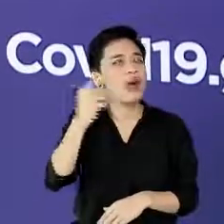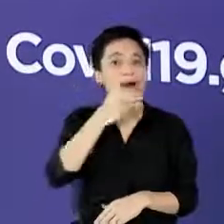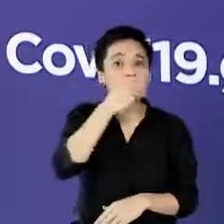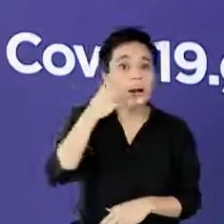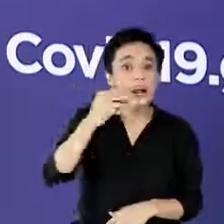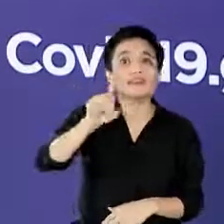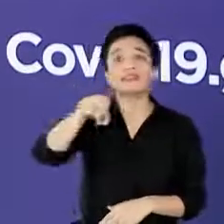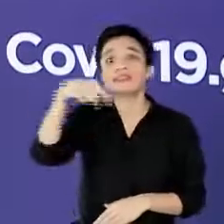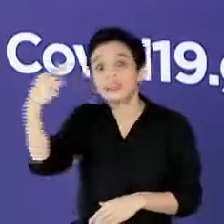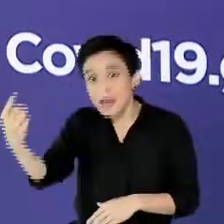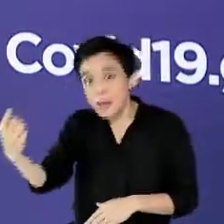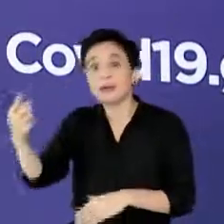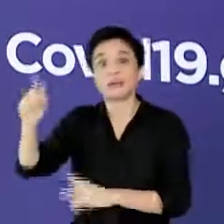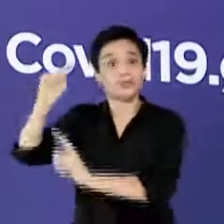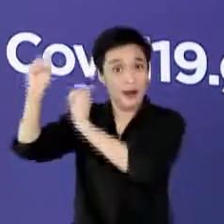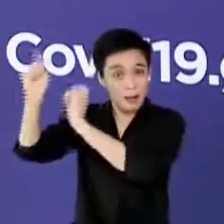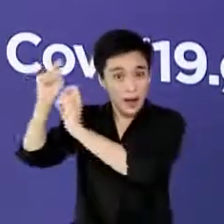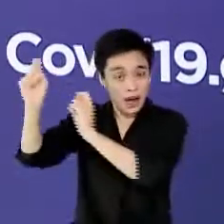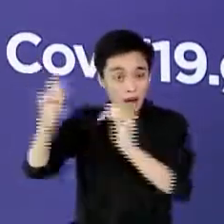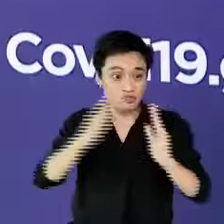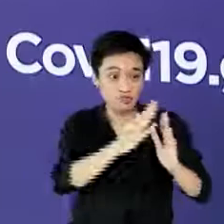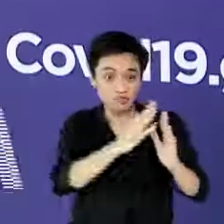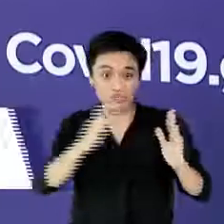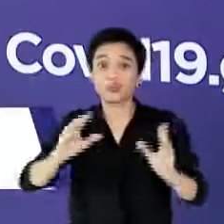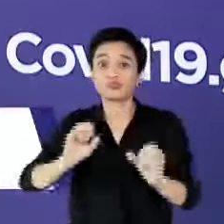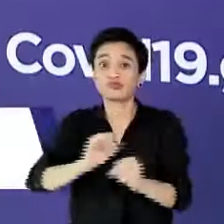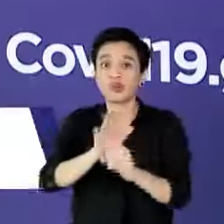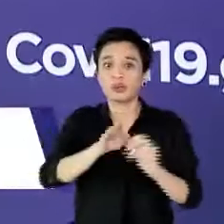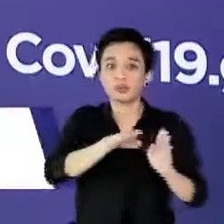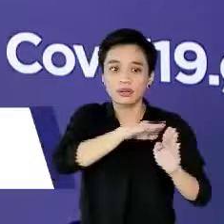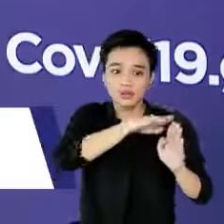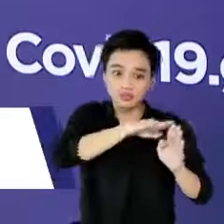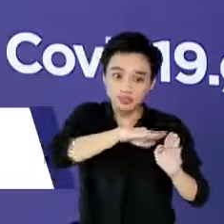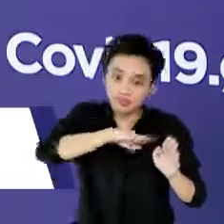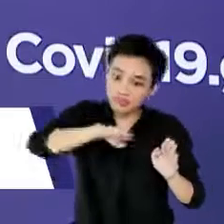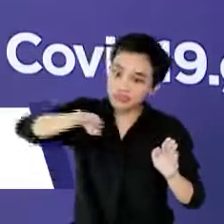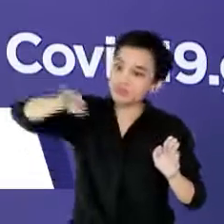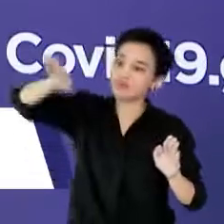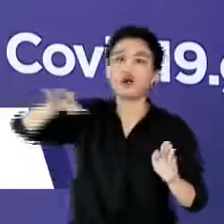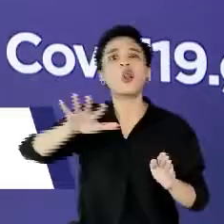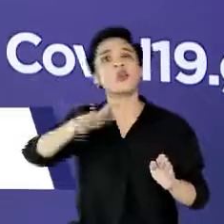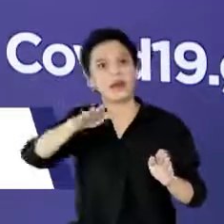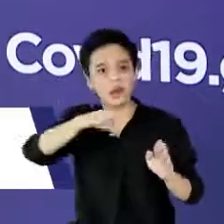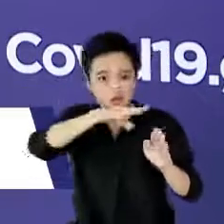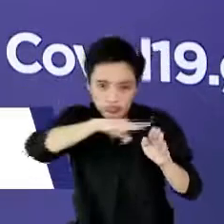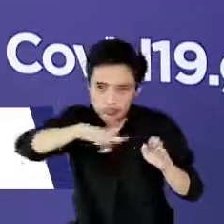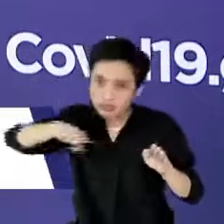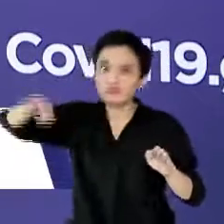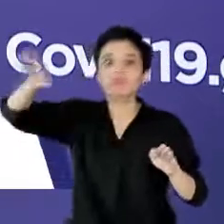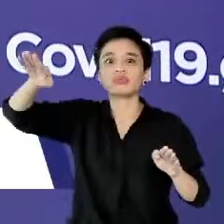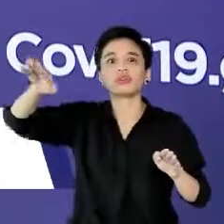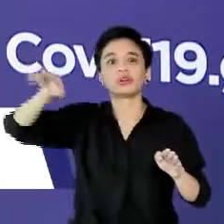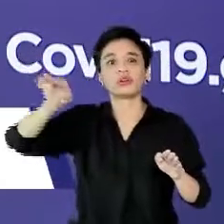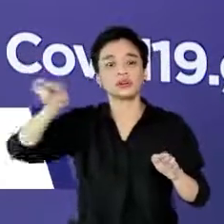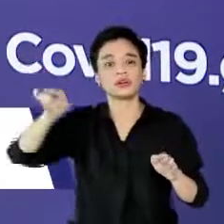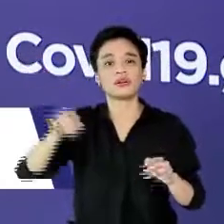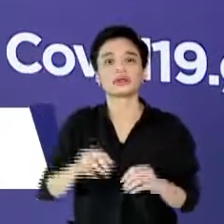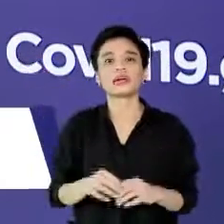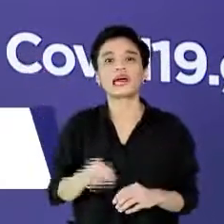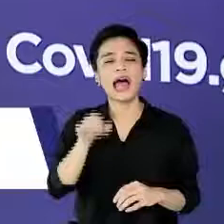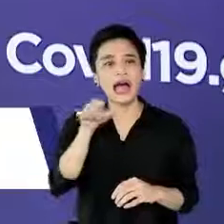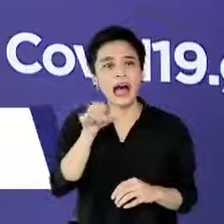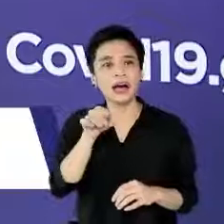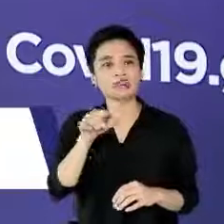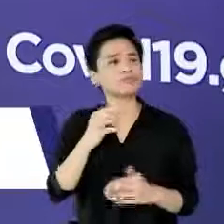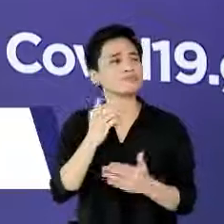raya idulfitri itu meningkat cukup cukup tinggi Mas Boy dan itu sebenarnya